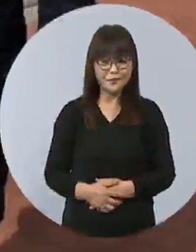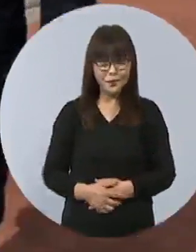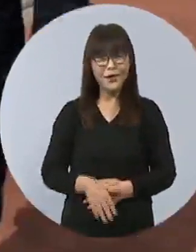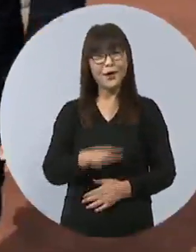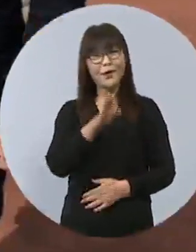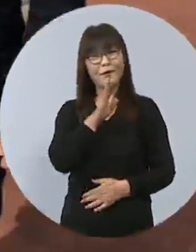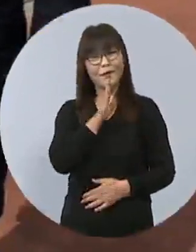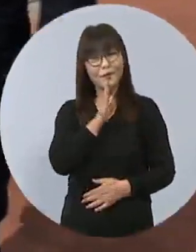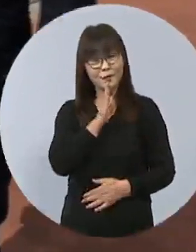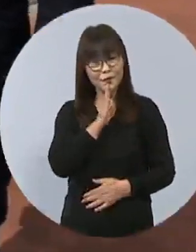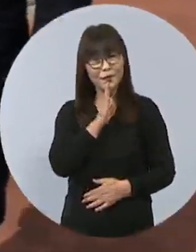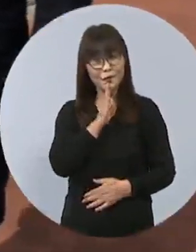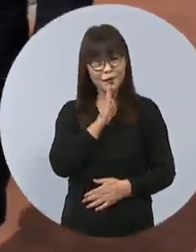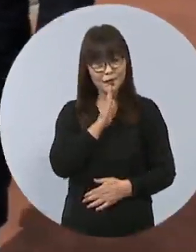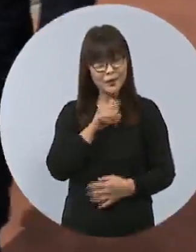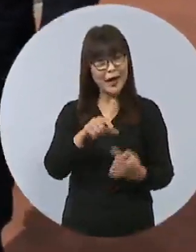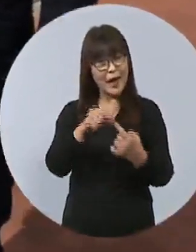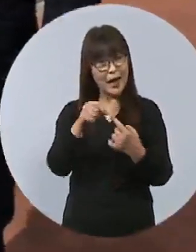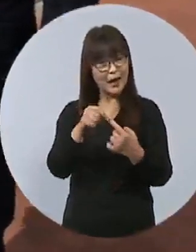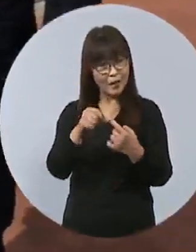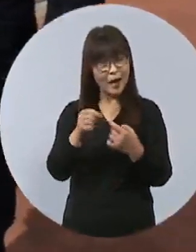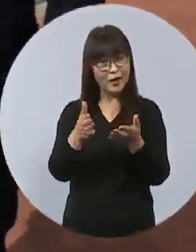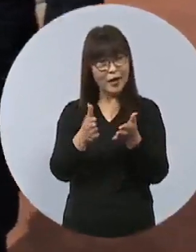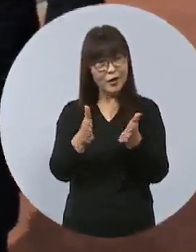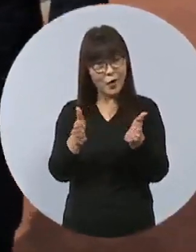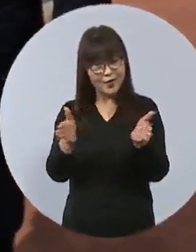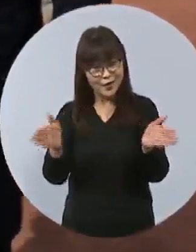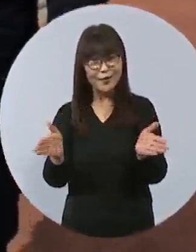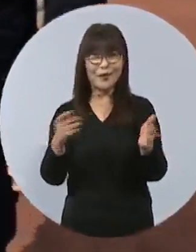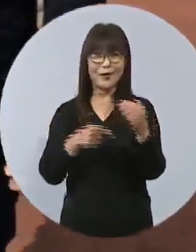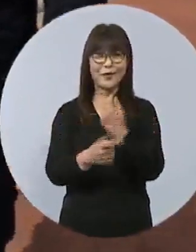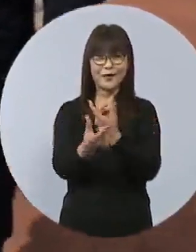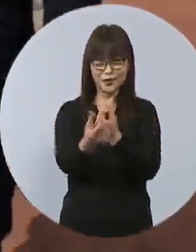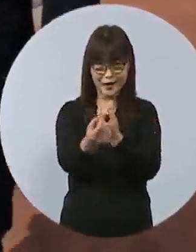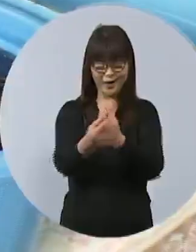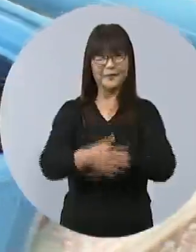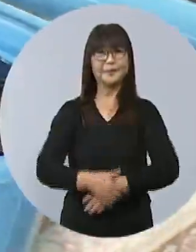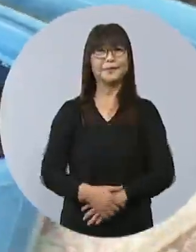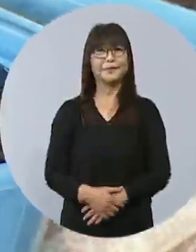またこう選択の幅が一つ広がったということなんですね。